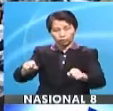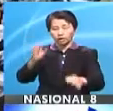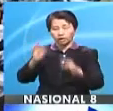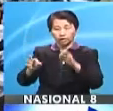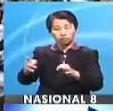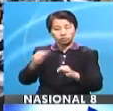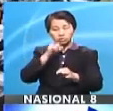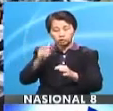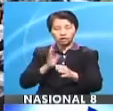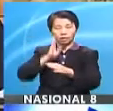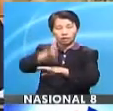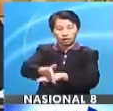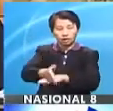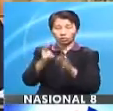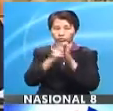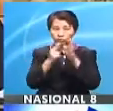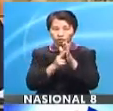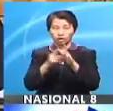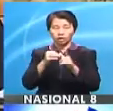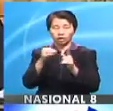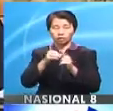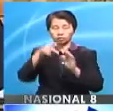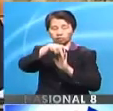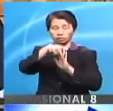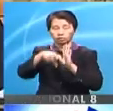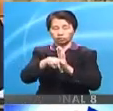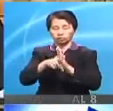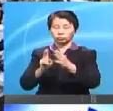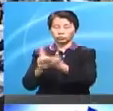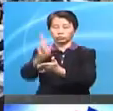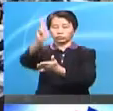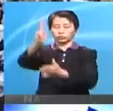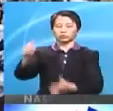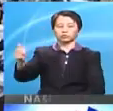mereka tidak melanggar undang-undang atau peraturan Universiti